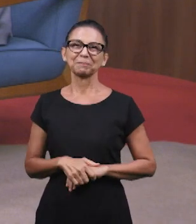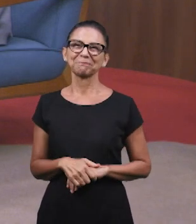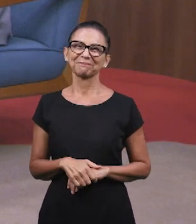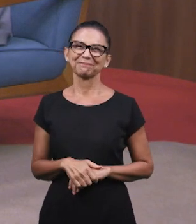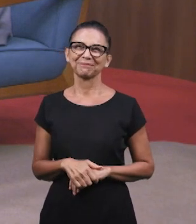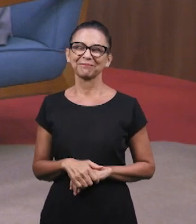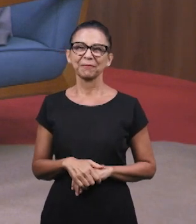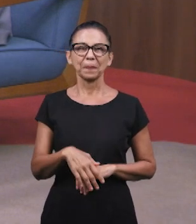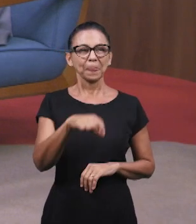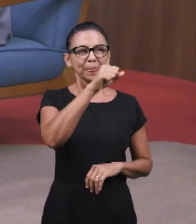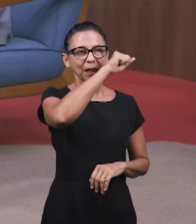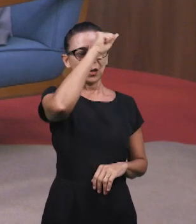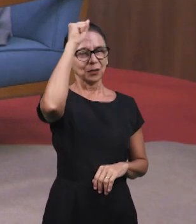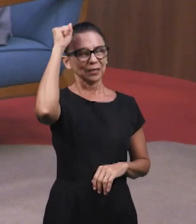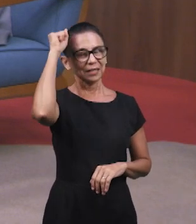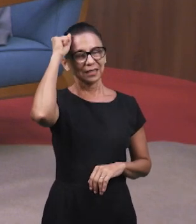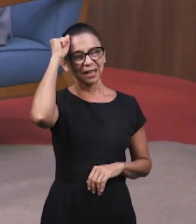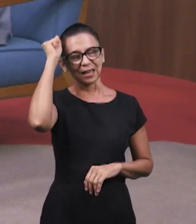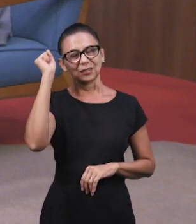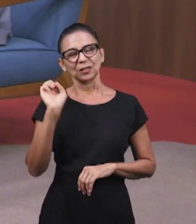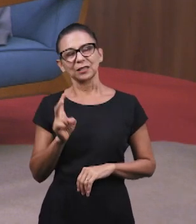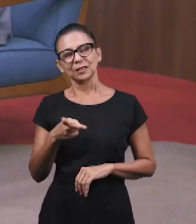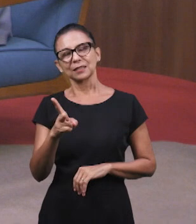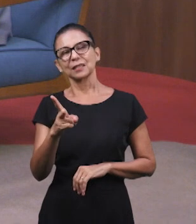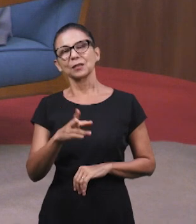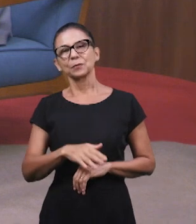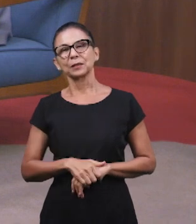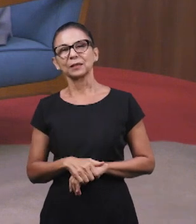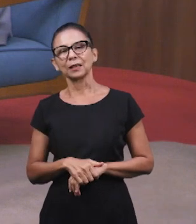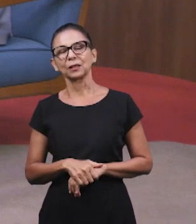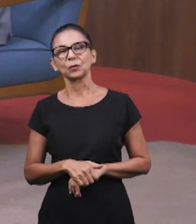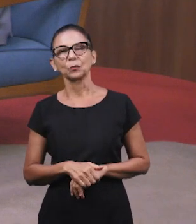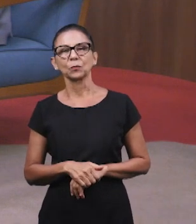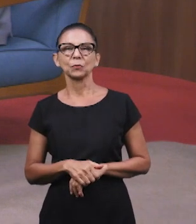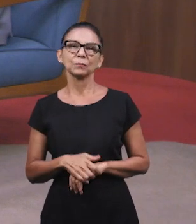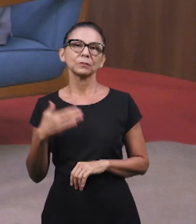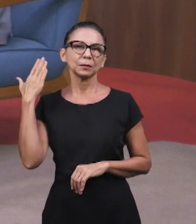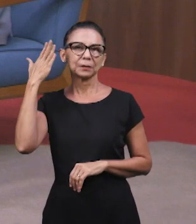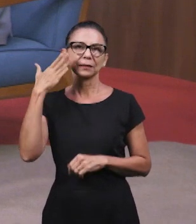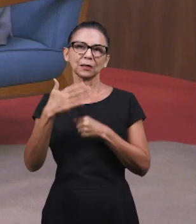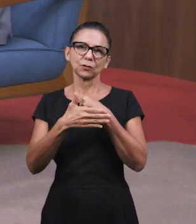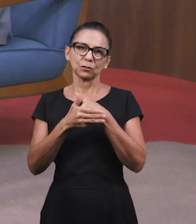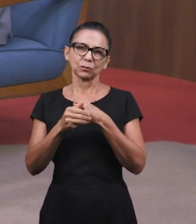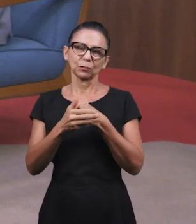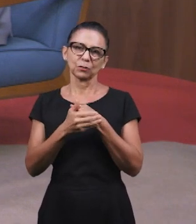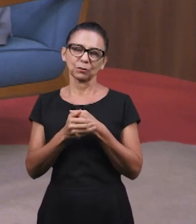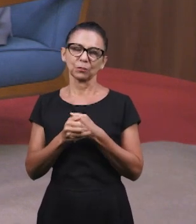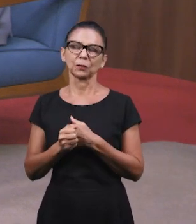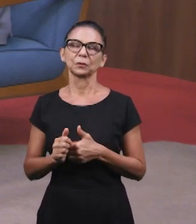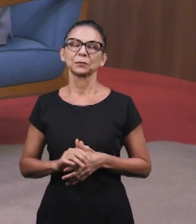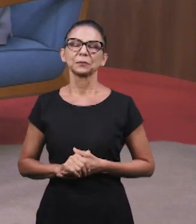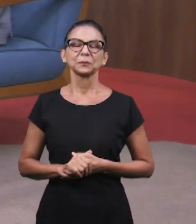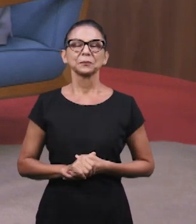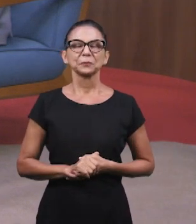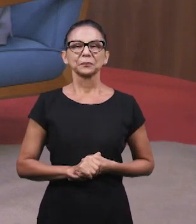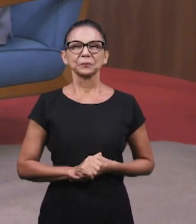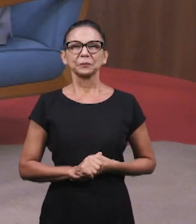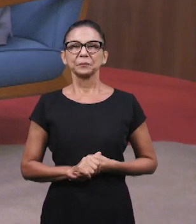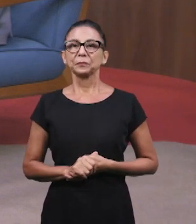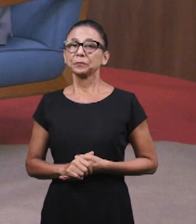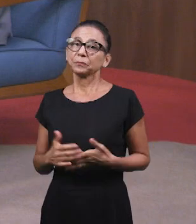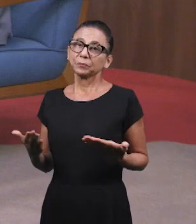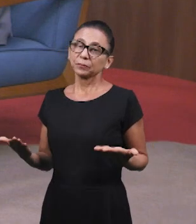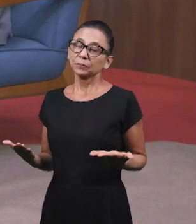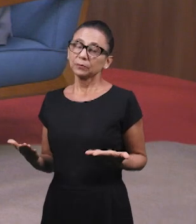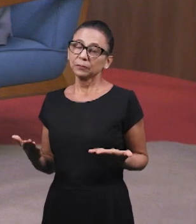qui nous regardent. Quel est le mot que nous laissons aujourd'hui? Nous sommes dans un moment, Josias, et tous,